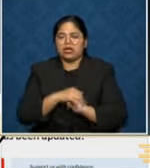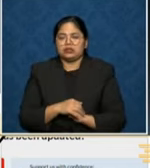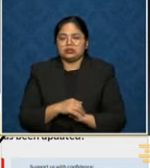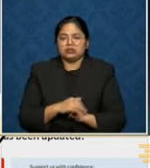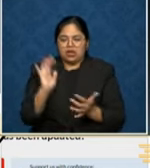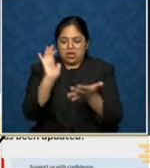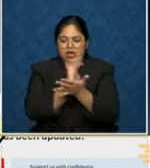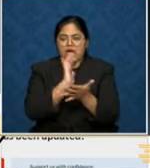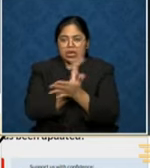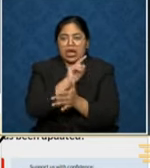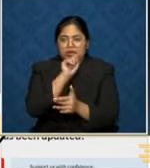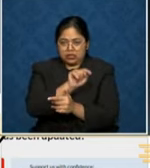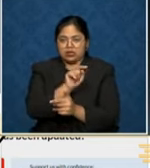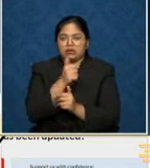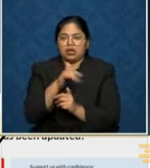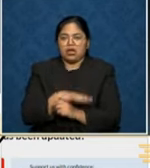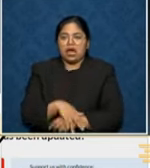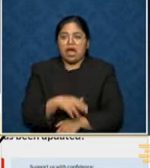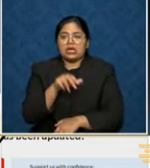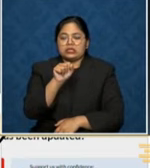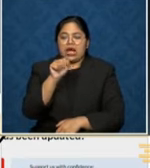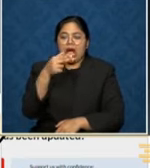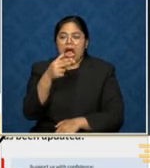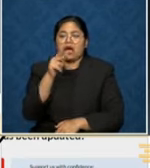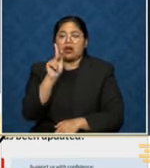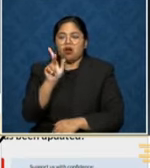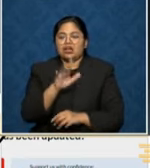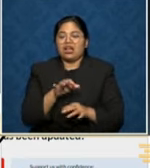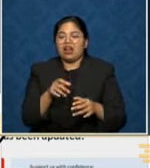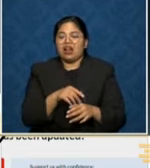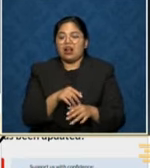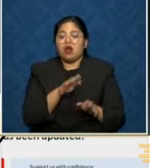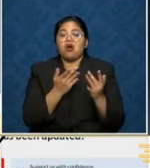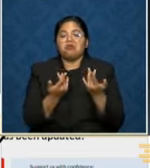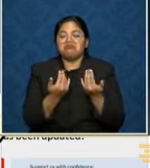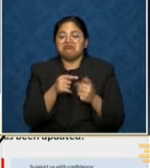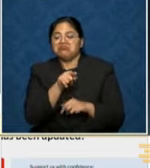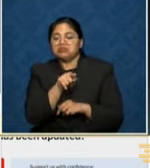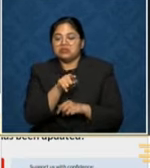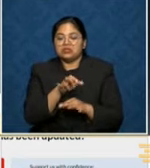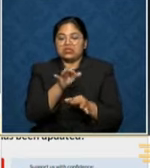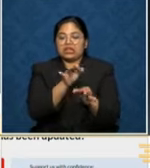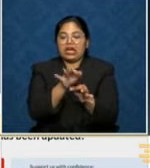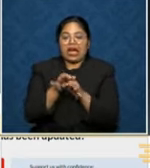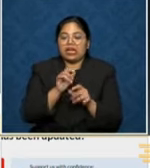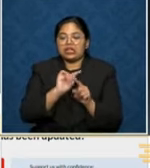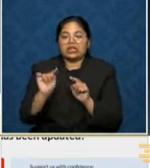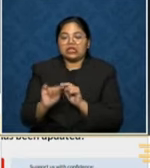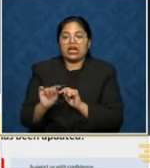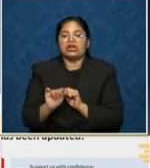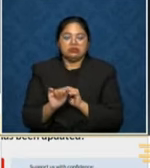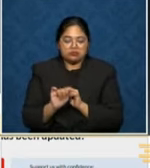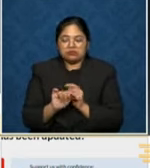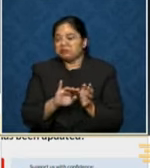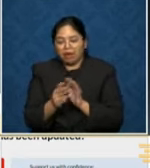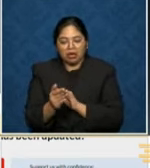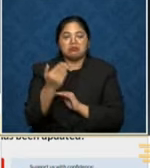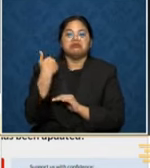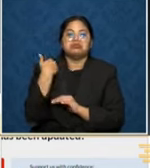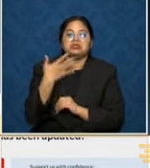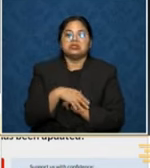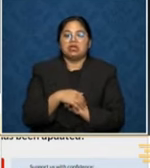สถาบันเกษตรกรเตรียมเจ๊งได้เลยเหมือนวุฒิสมาชิกท่านบางท่านนั้นพูดอะท่านพูดท่านไม่ได้คิดเลยเราไม่ได้เอาเฉ